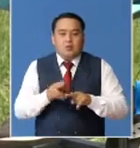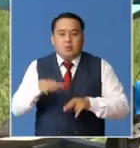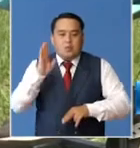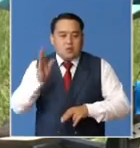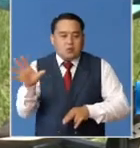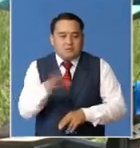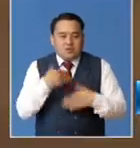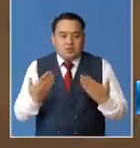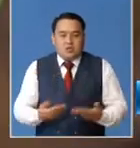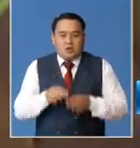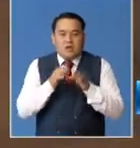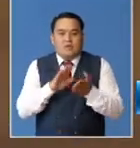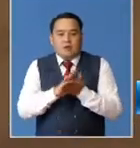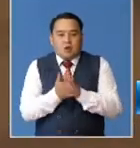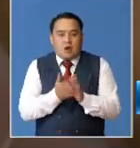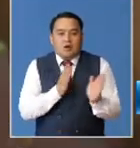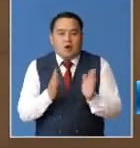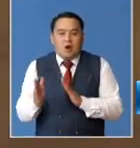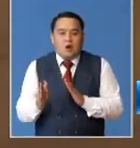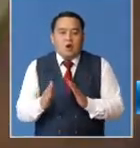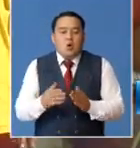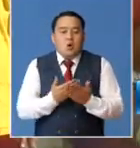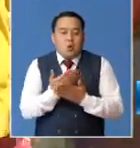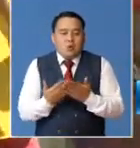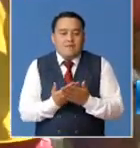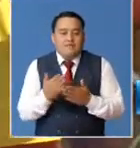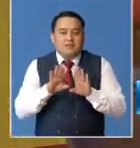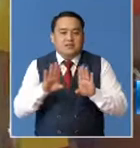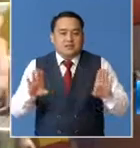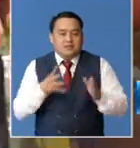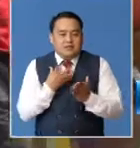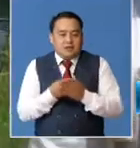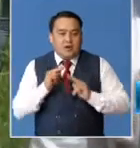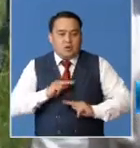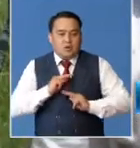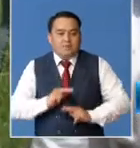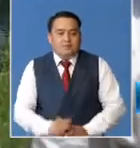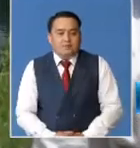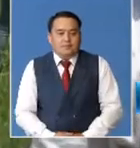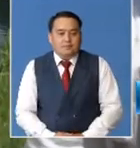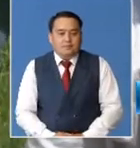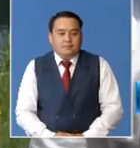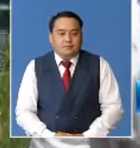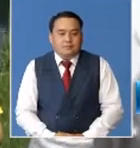будет весь его жизненный уклад. А юные художники готовят выставку своих работ.